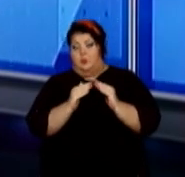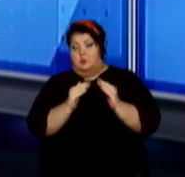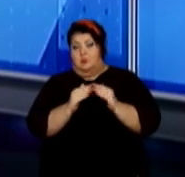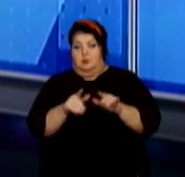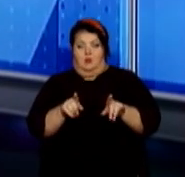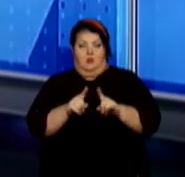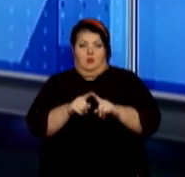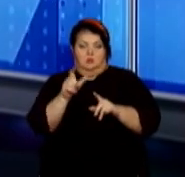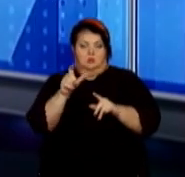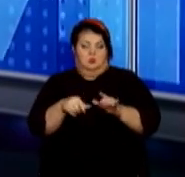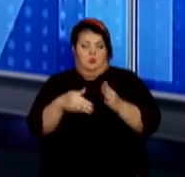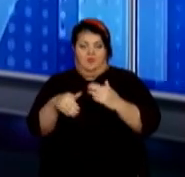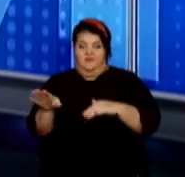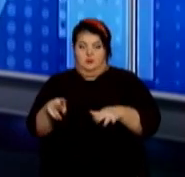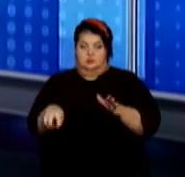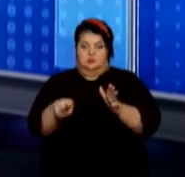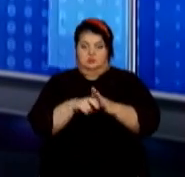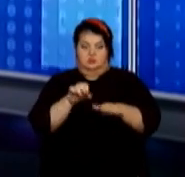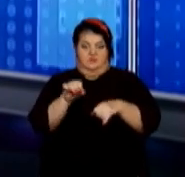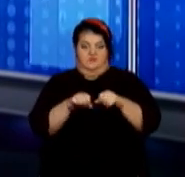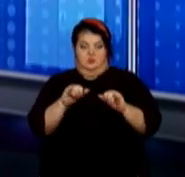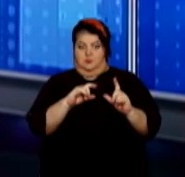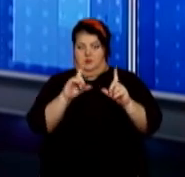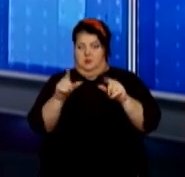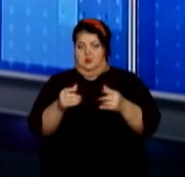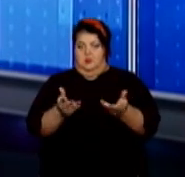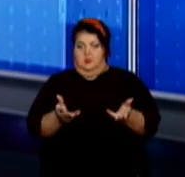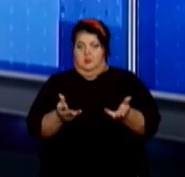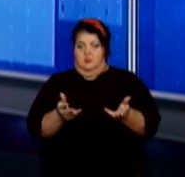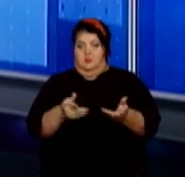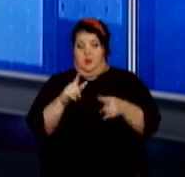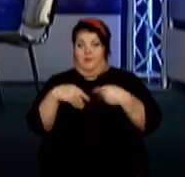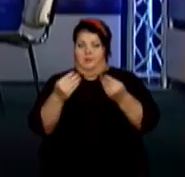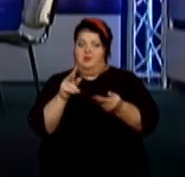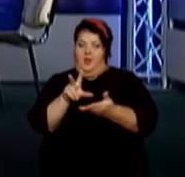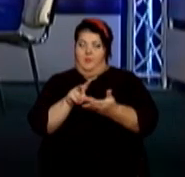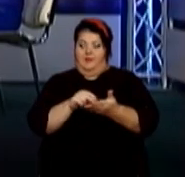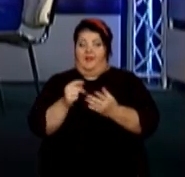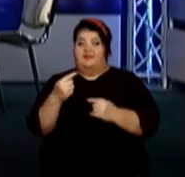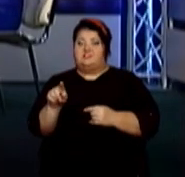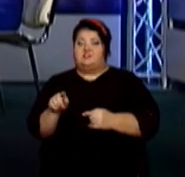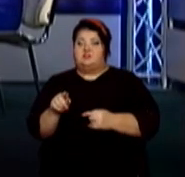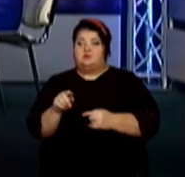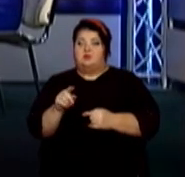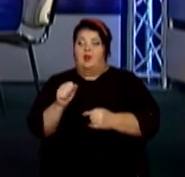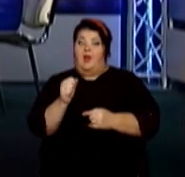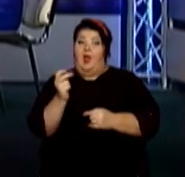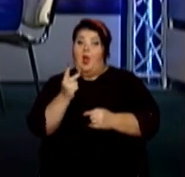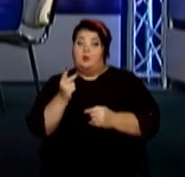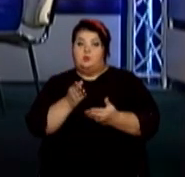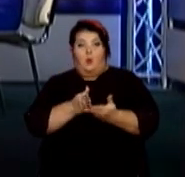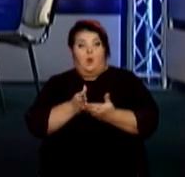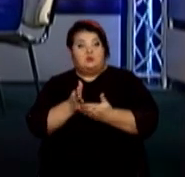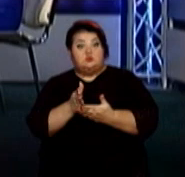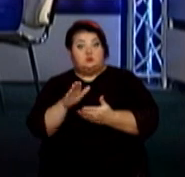так він виходить, сідає на велосипед і їде. І подає приклад іншим. Ну, звісно. А друга сторона цієї